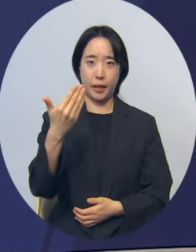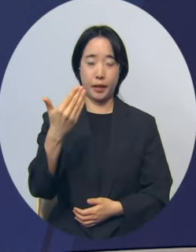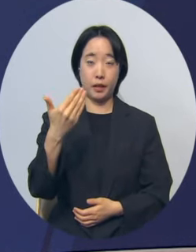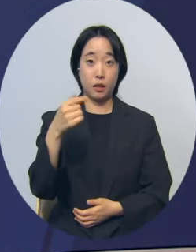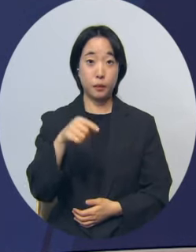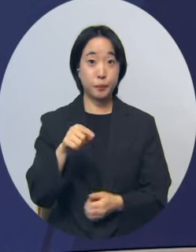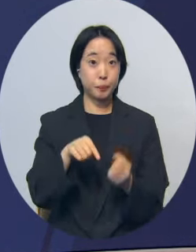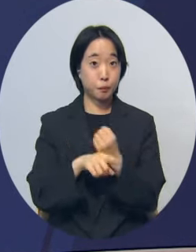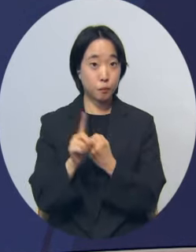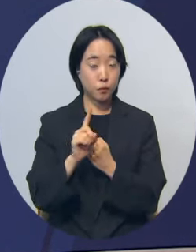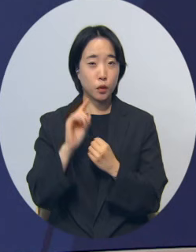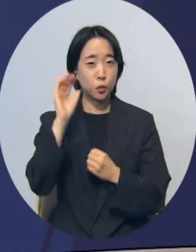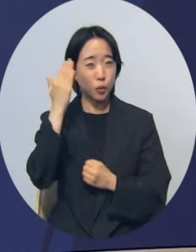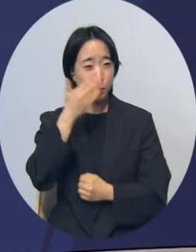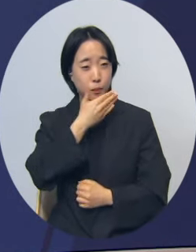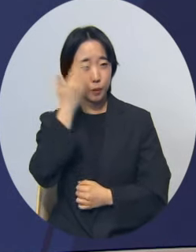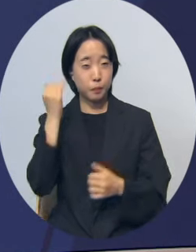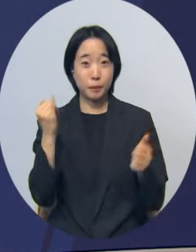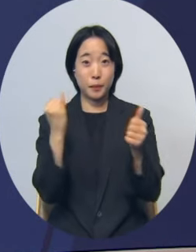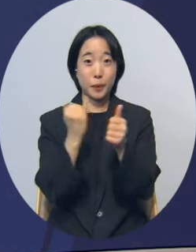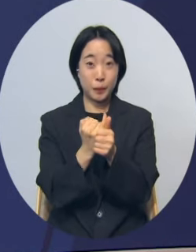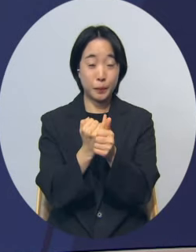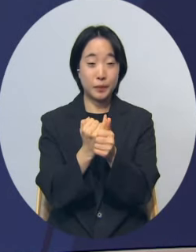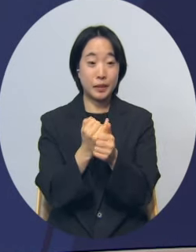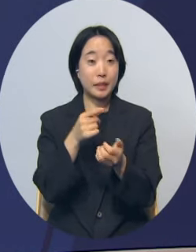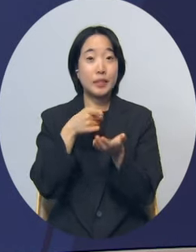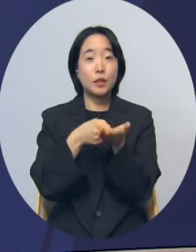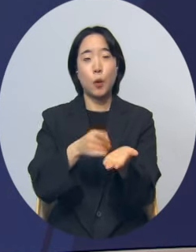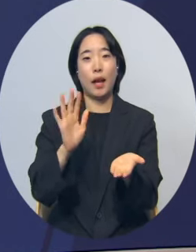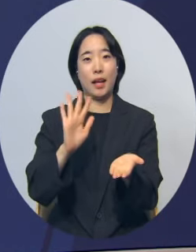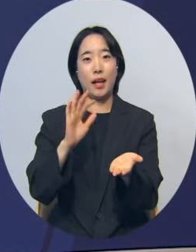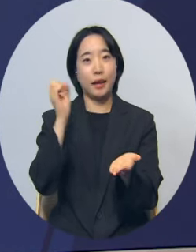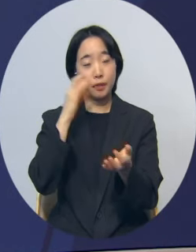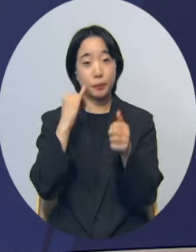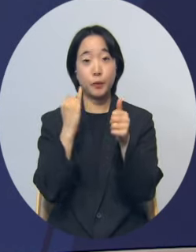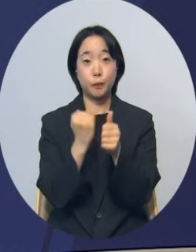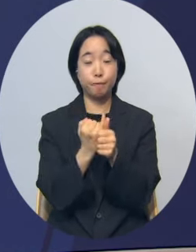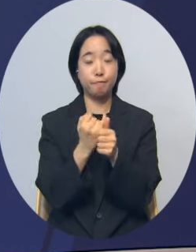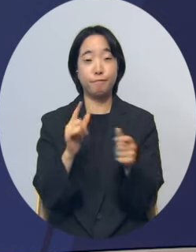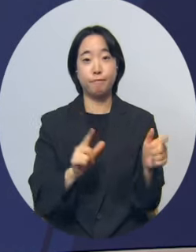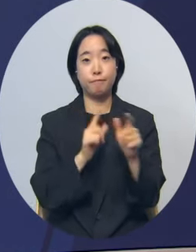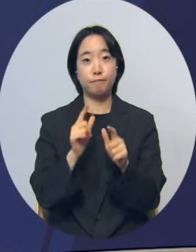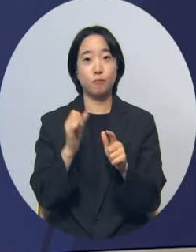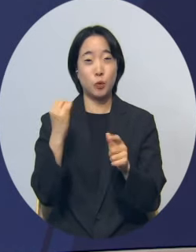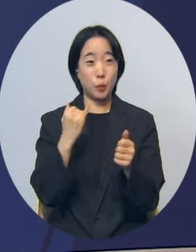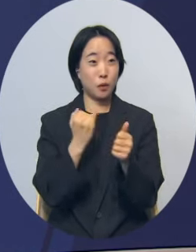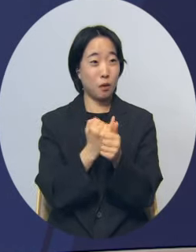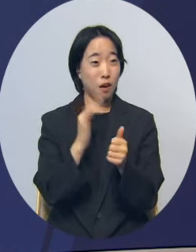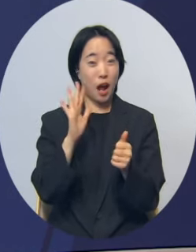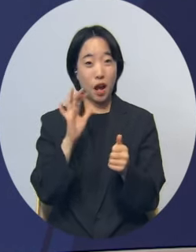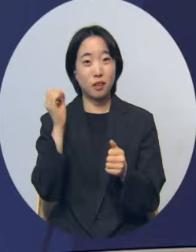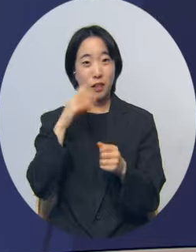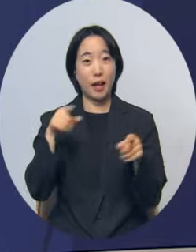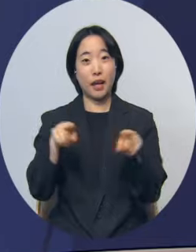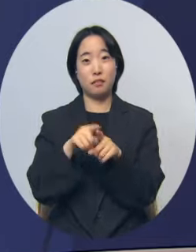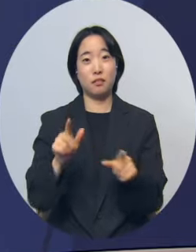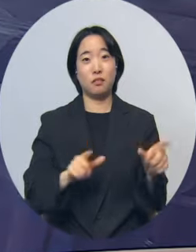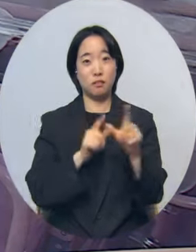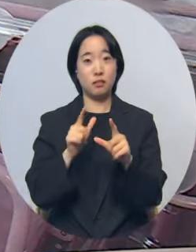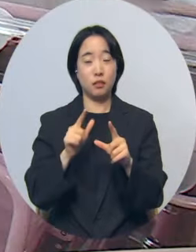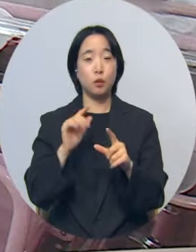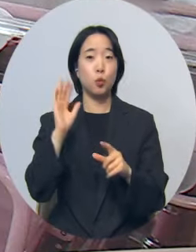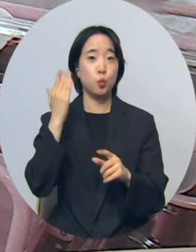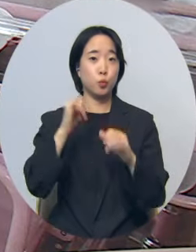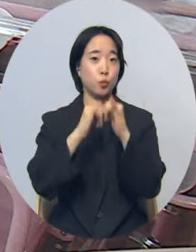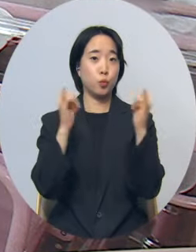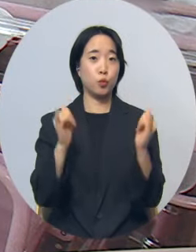혼인 신고를 하지 않고 결혼 상태를 유지하거나 결혼을 하지 않고 동거를 하는 등의 사회 현상이 반영된 것으로 분석됩니다.